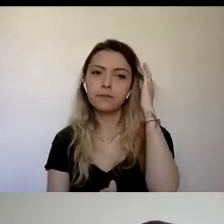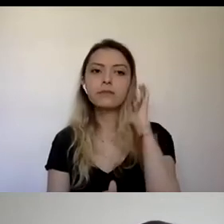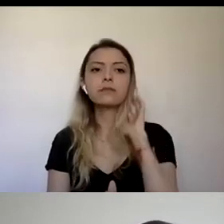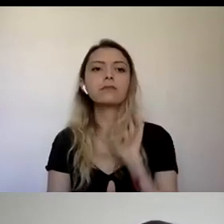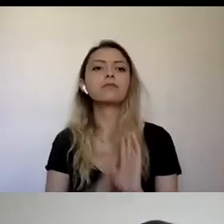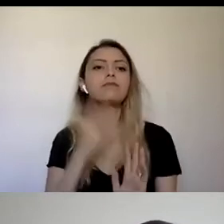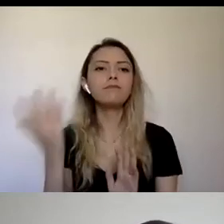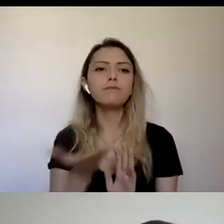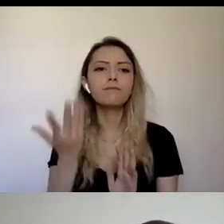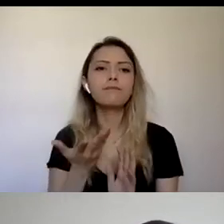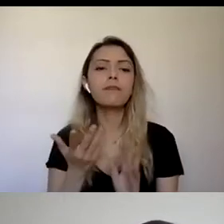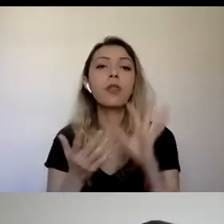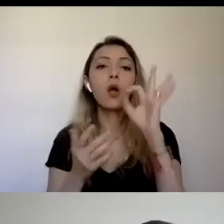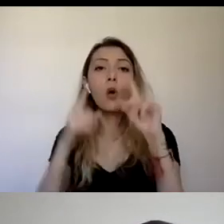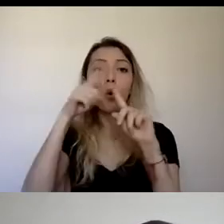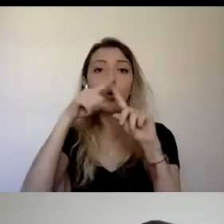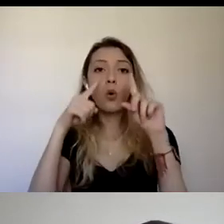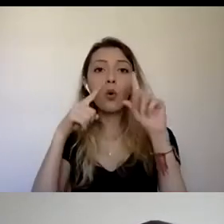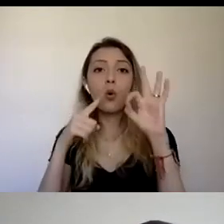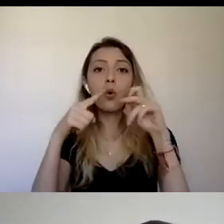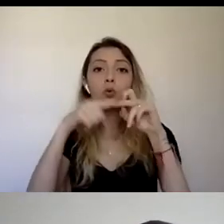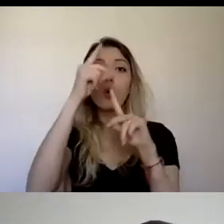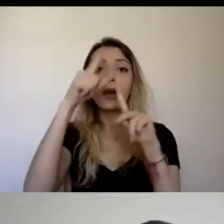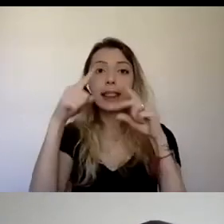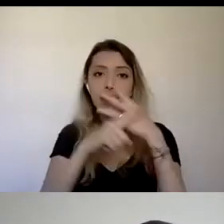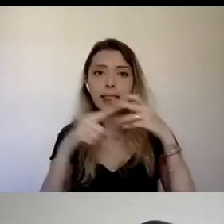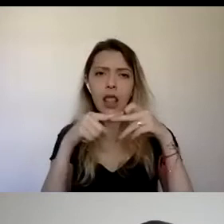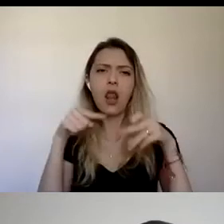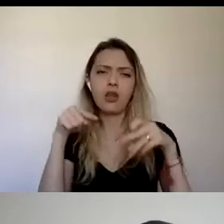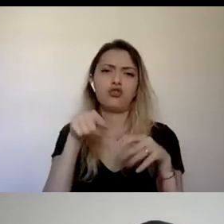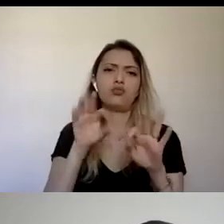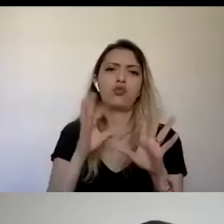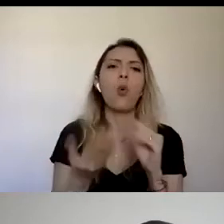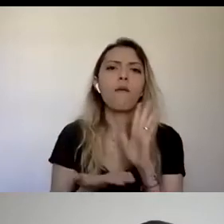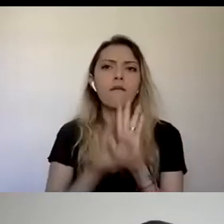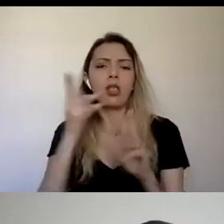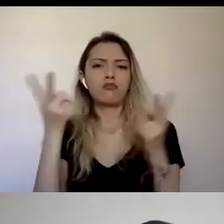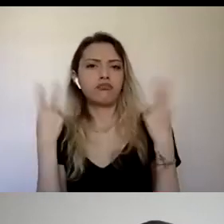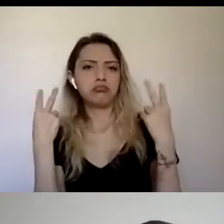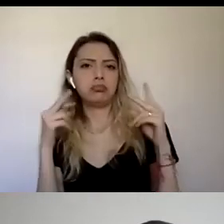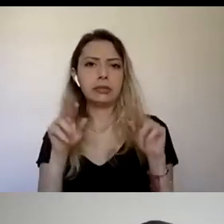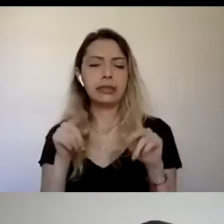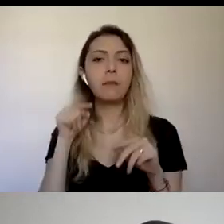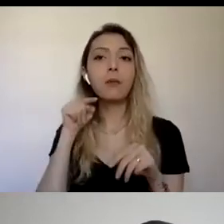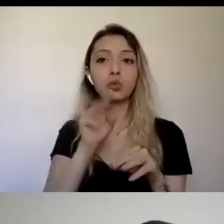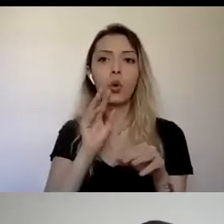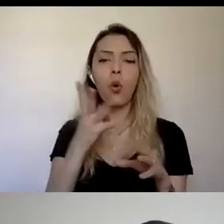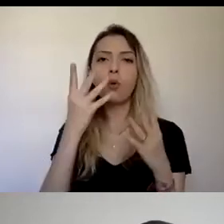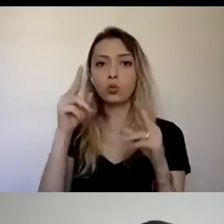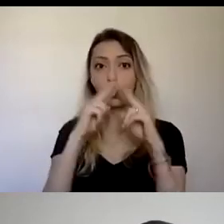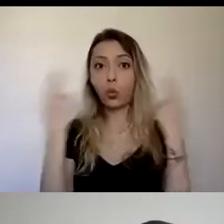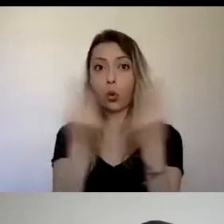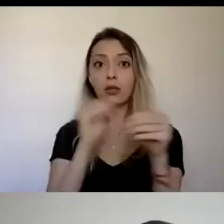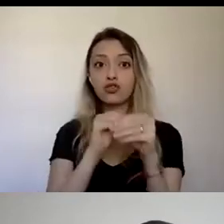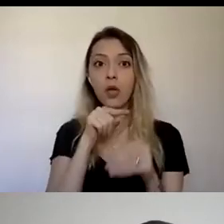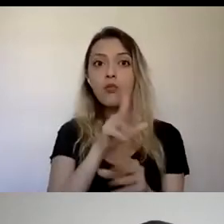sağın yükselişte olduğu dünya konjektürü içerisinde hesap verilebilirlik ve şeffaflık gibi